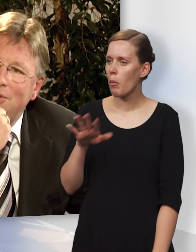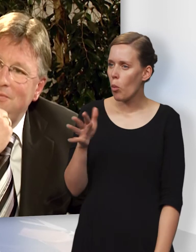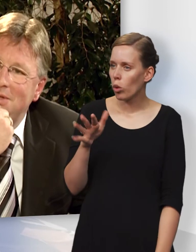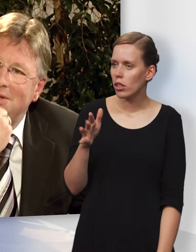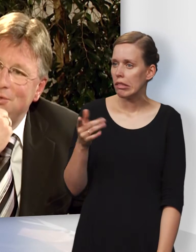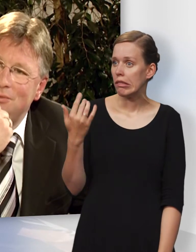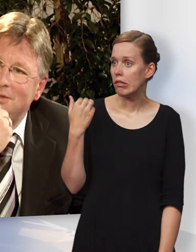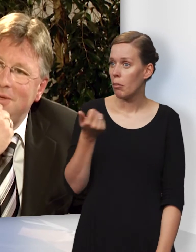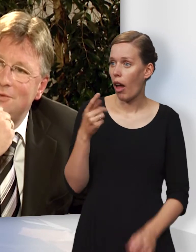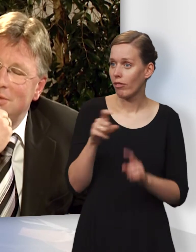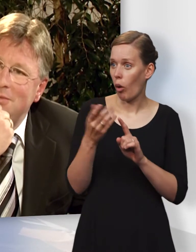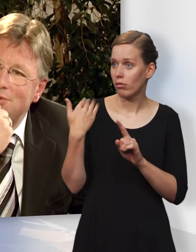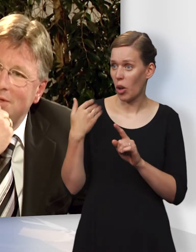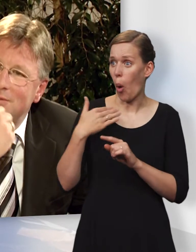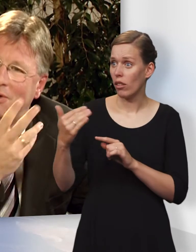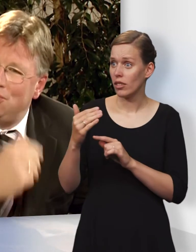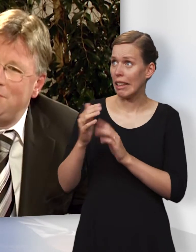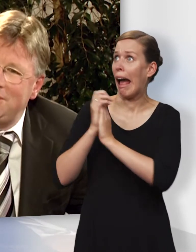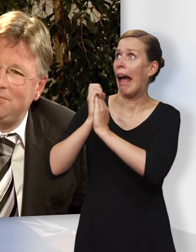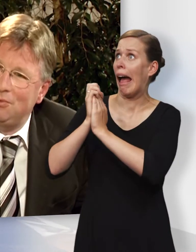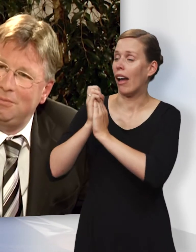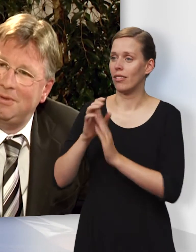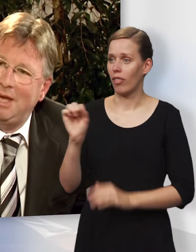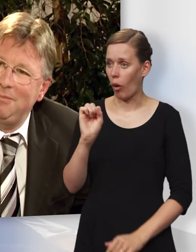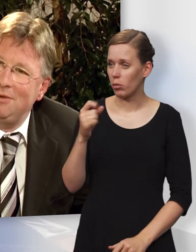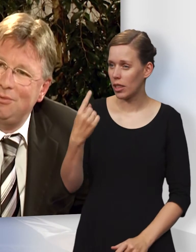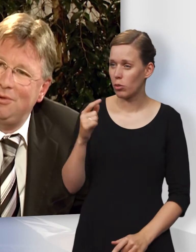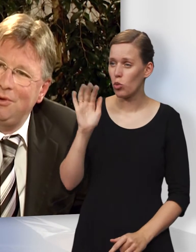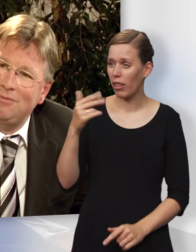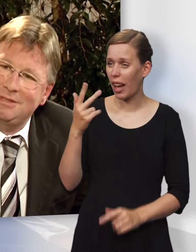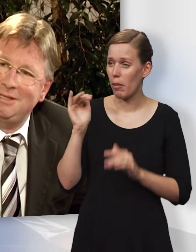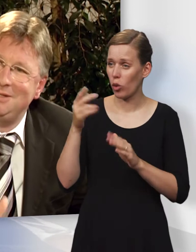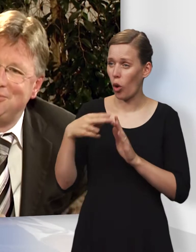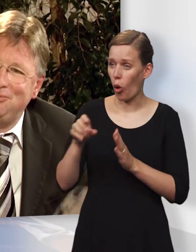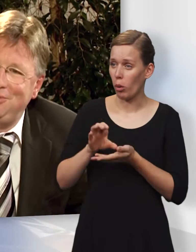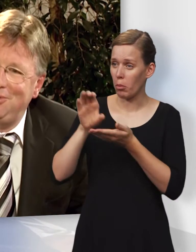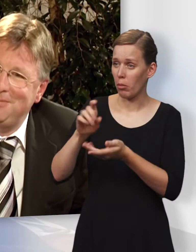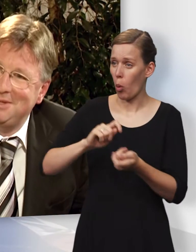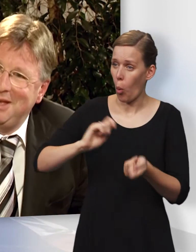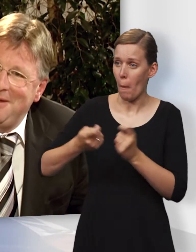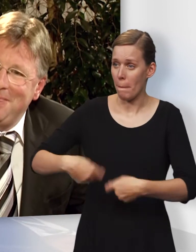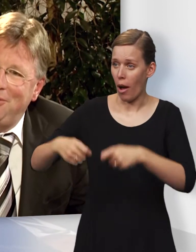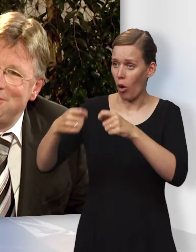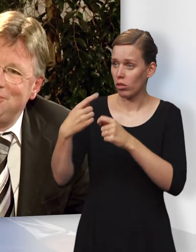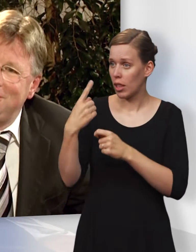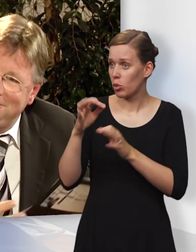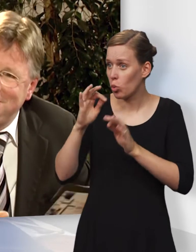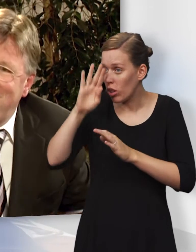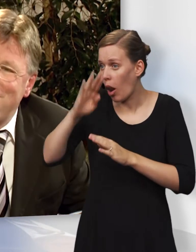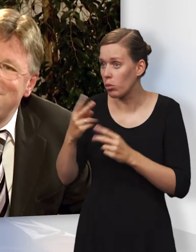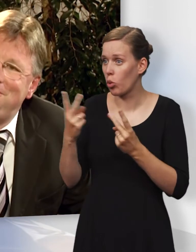recht häufig Stoßgebete zum Himmel geschickt. Sie bauen um hier für über 3 Millionen Euro. Was lässt Sie so gutgläubig oder